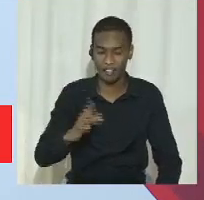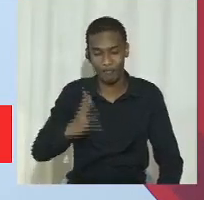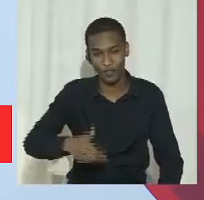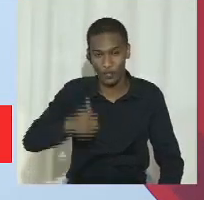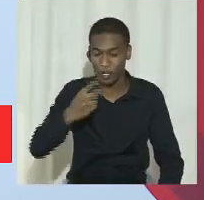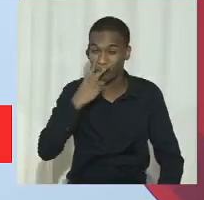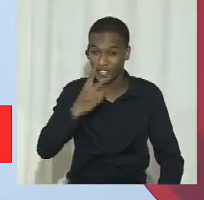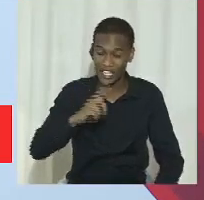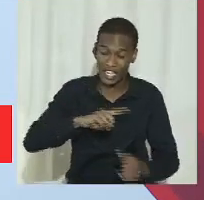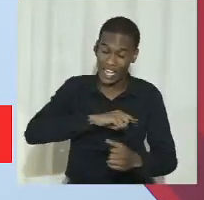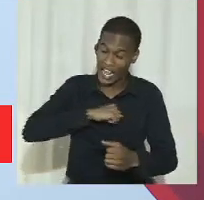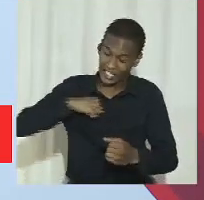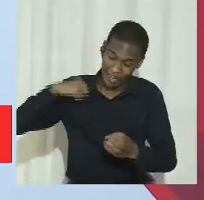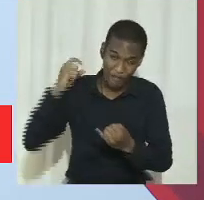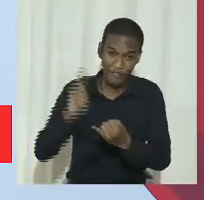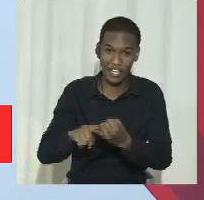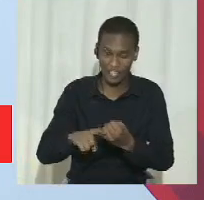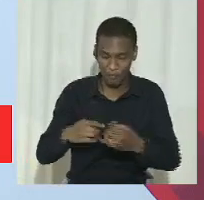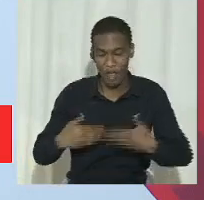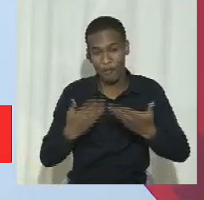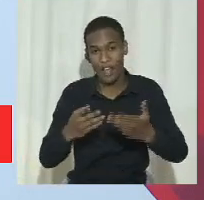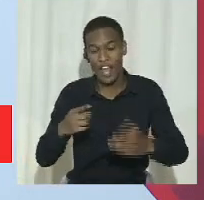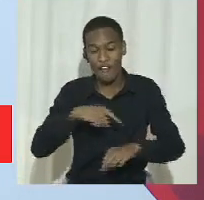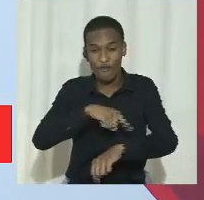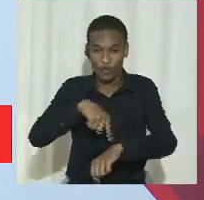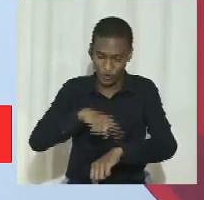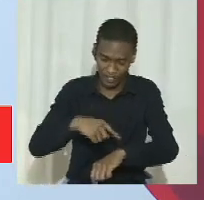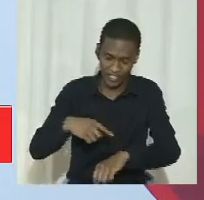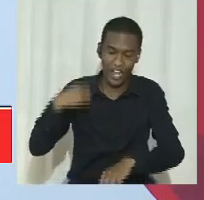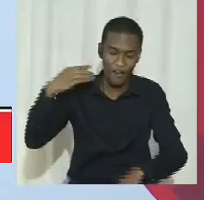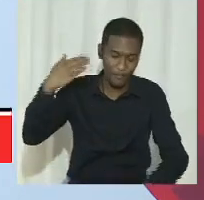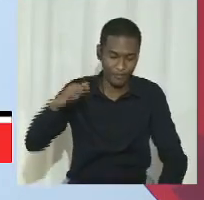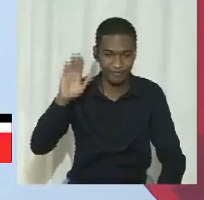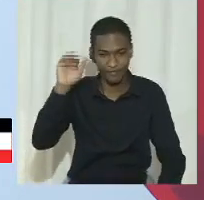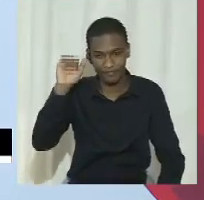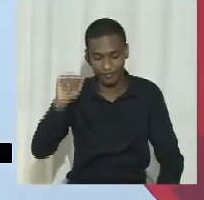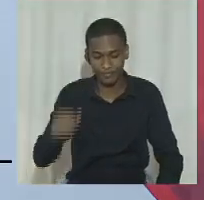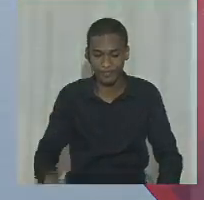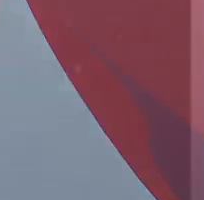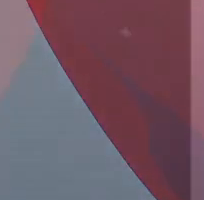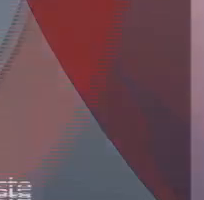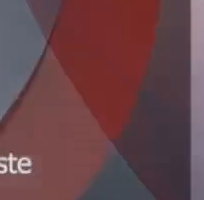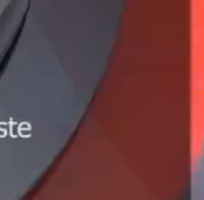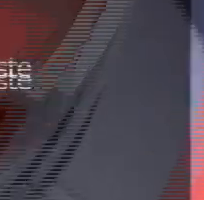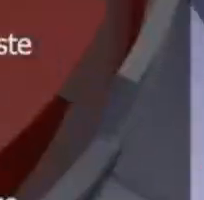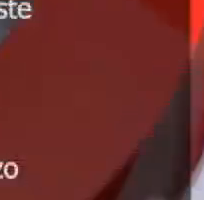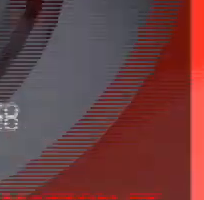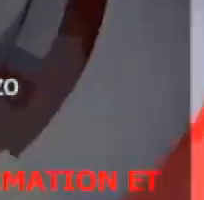fanaranao an'izany hatramin'ny afarany. Manome fotoananao amin'ny afara koa samby amaivantsika jiaby.